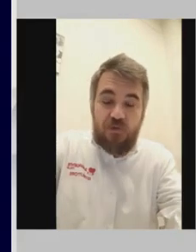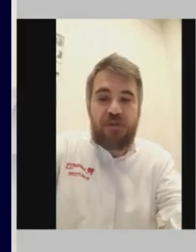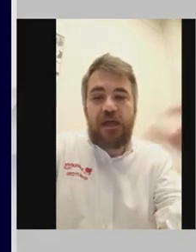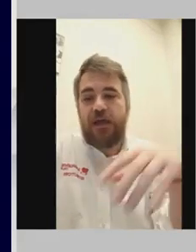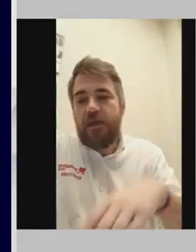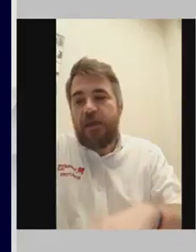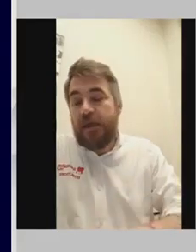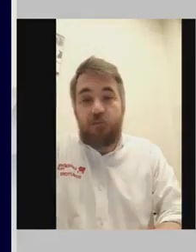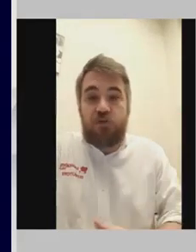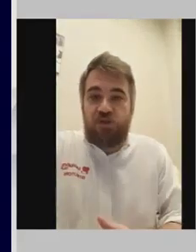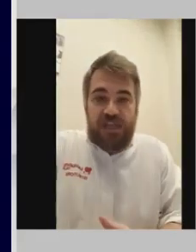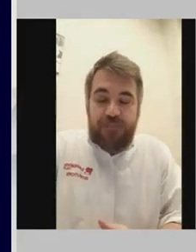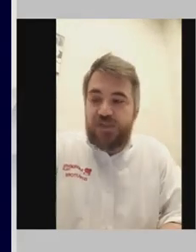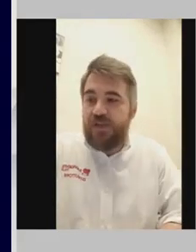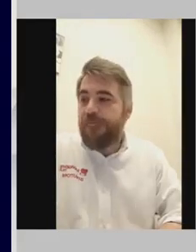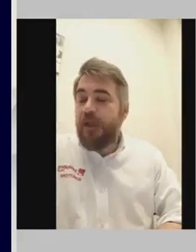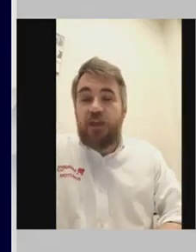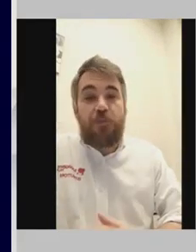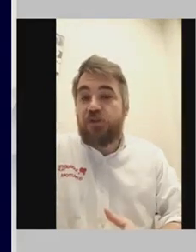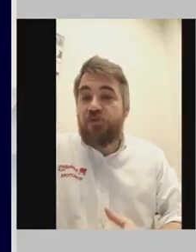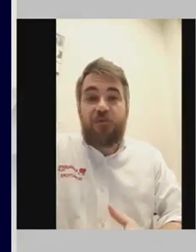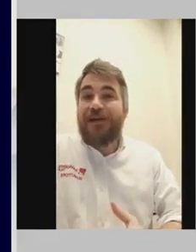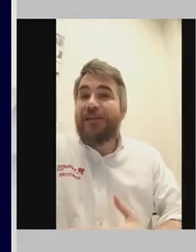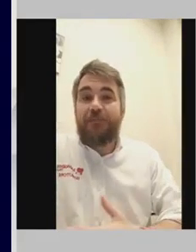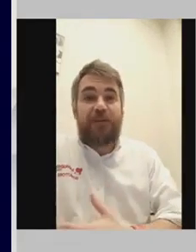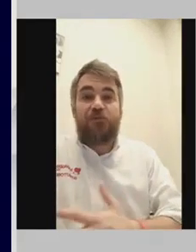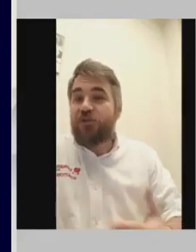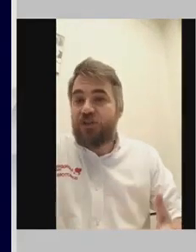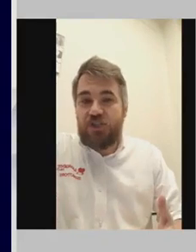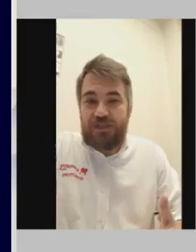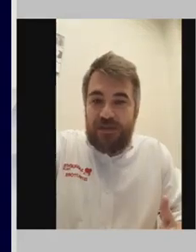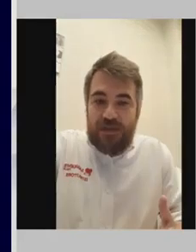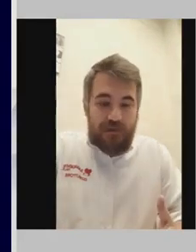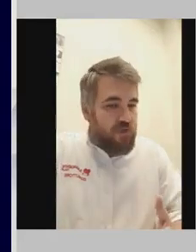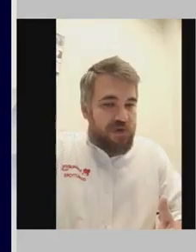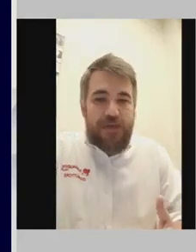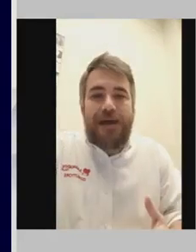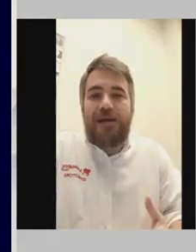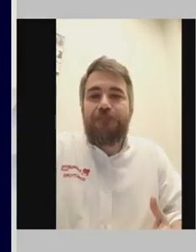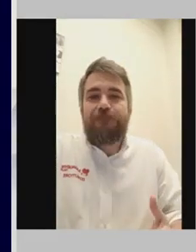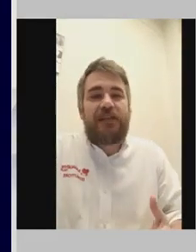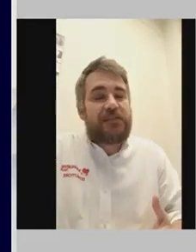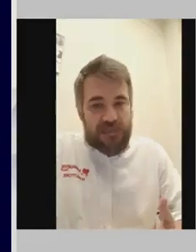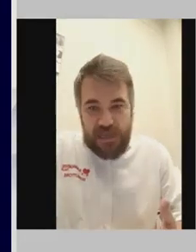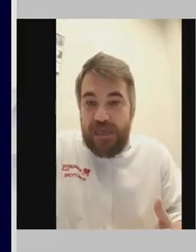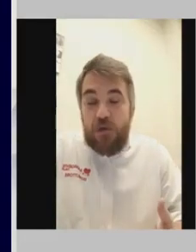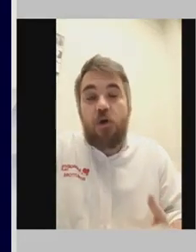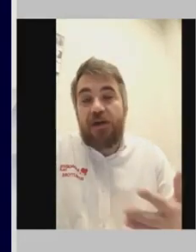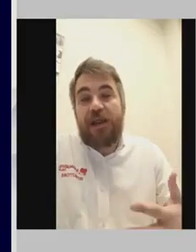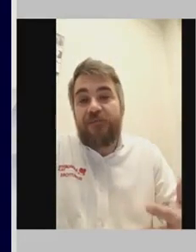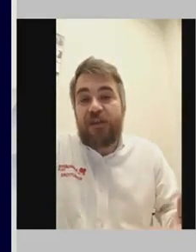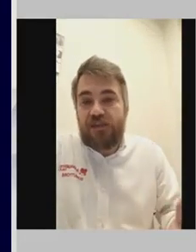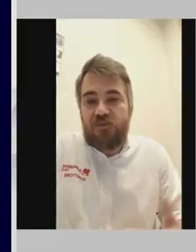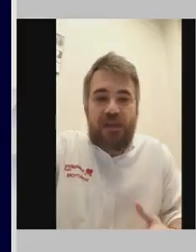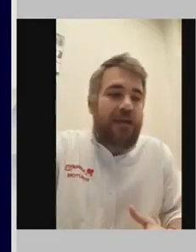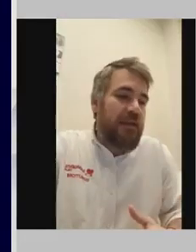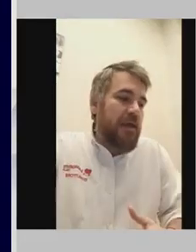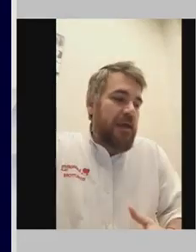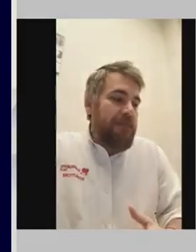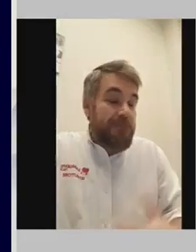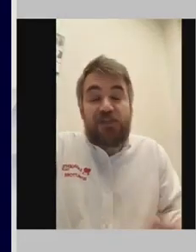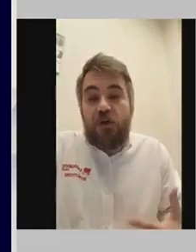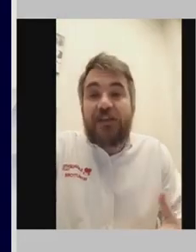buona volontà. Ed è molto semplice. Io posso formare a tappeto tutti i cittadini, ok? Ma sì, e ho grandi